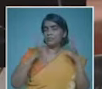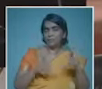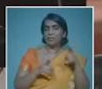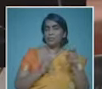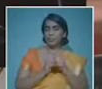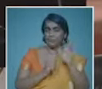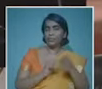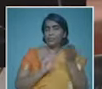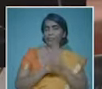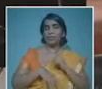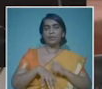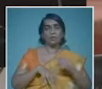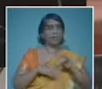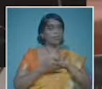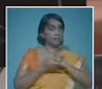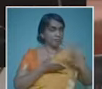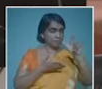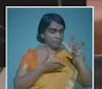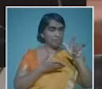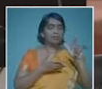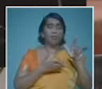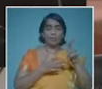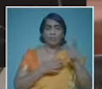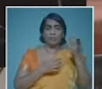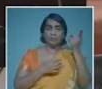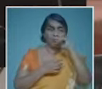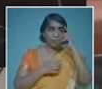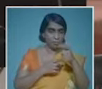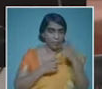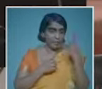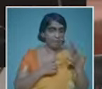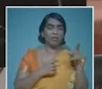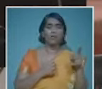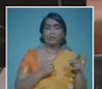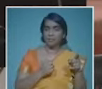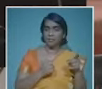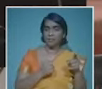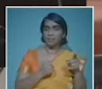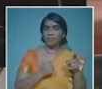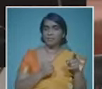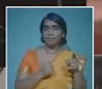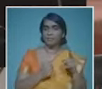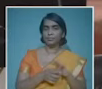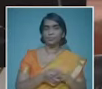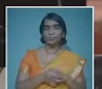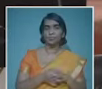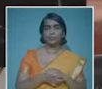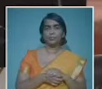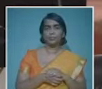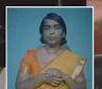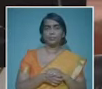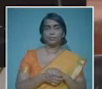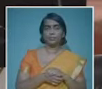காலங்களில் ஏர்லைன்ஸ் வேதனம் வழங்க சில பெண் ஊழியர்கள் அரசு உயர் மட்டங்களினது அப்படி